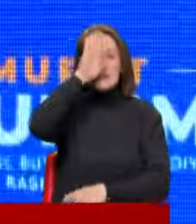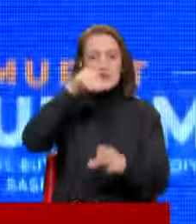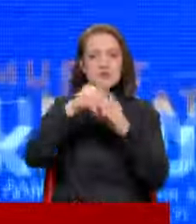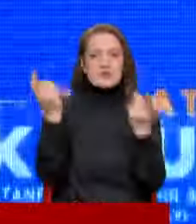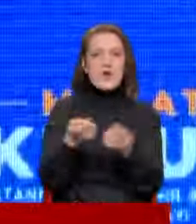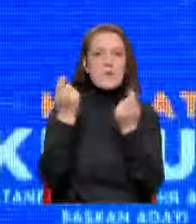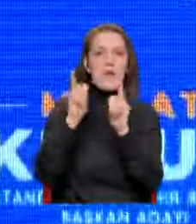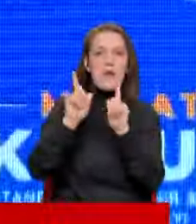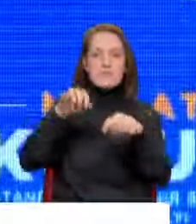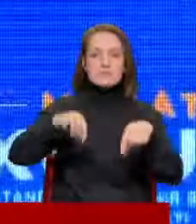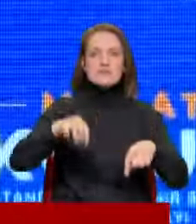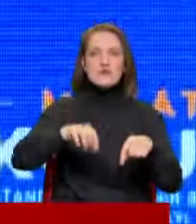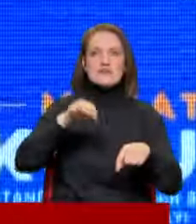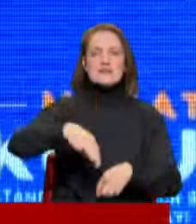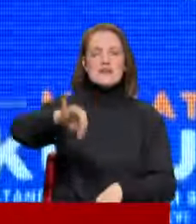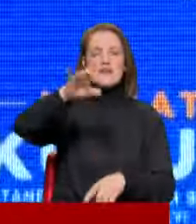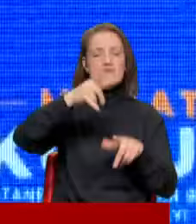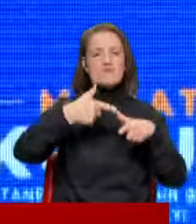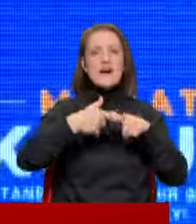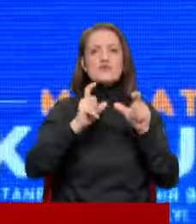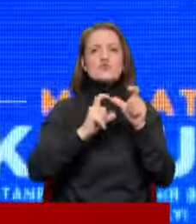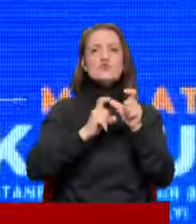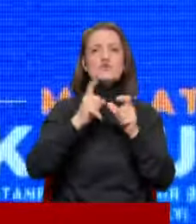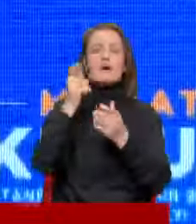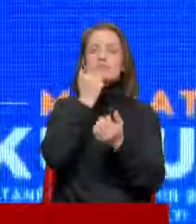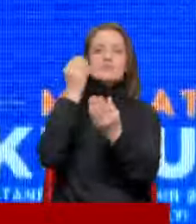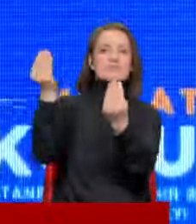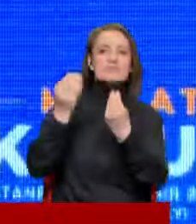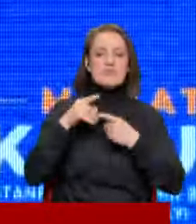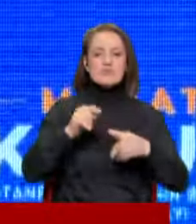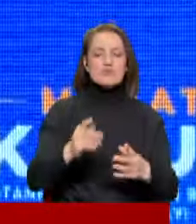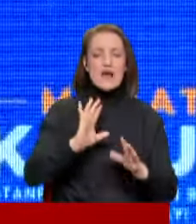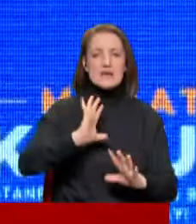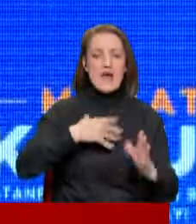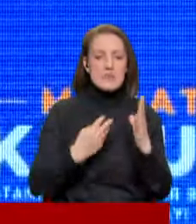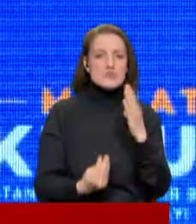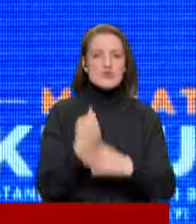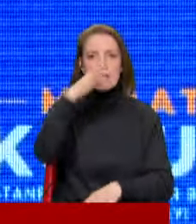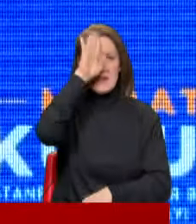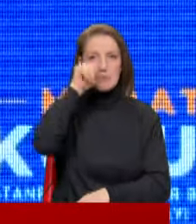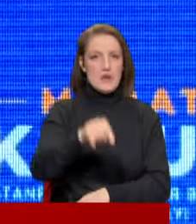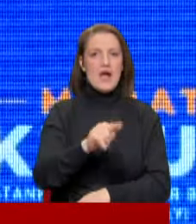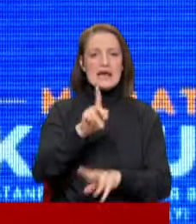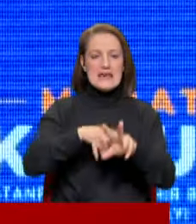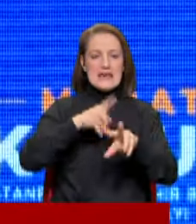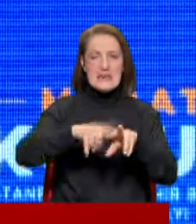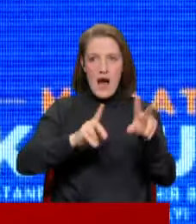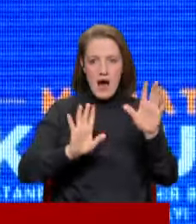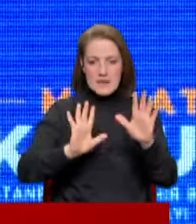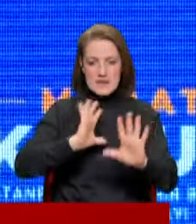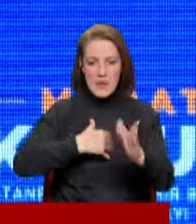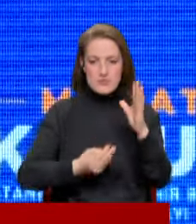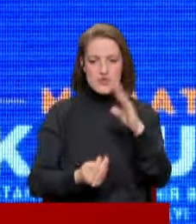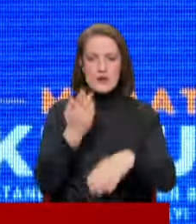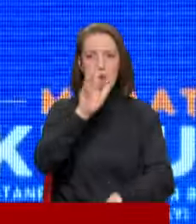çalışacaksın Burası Sultan Fatih'in emaneti sen Bu emanete sahip çıkacaksın ya çıkacaksın ya